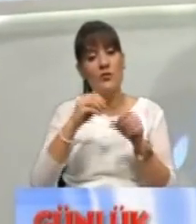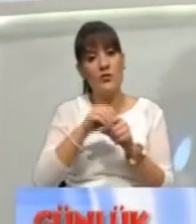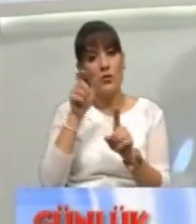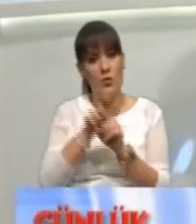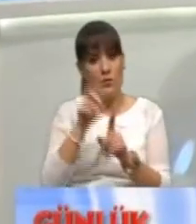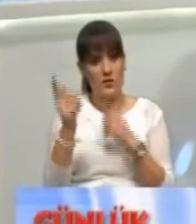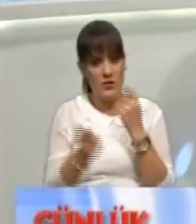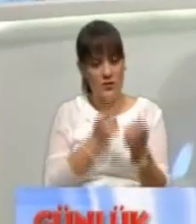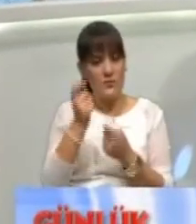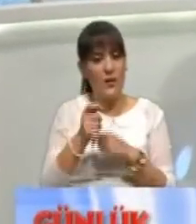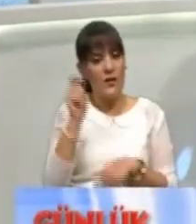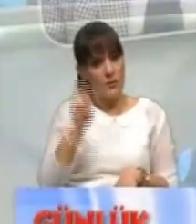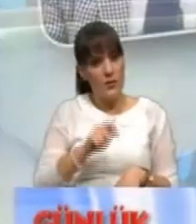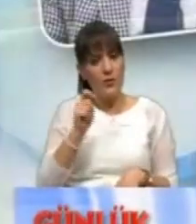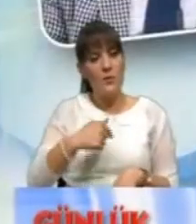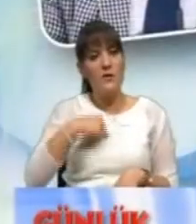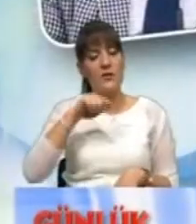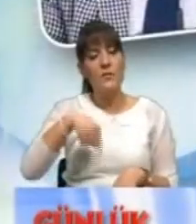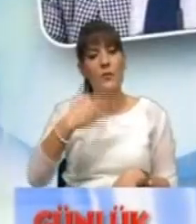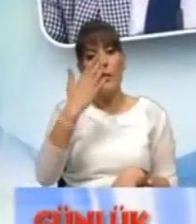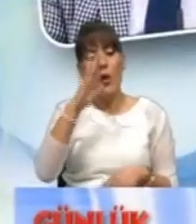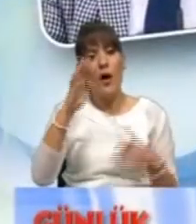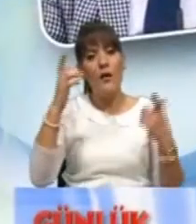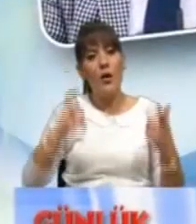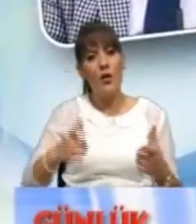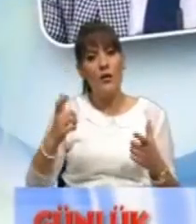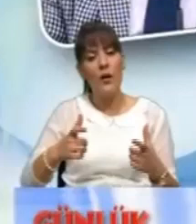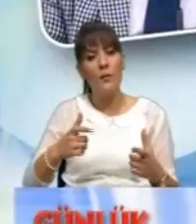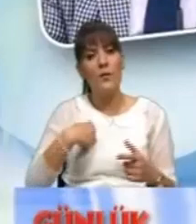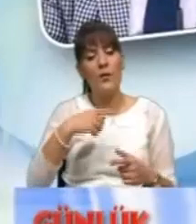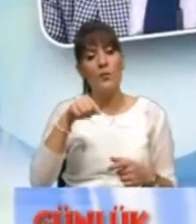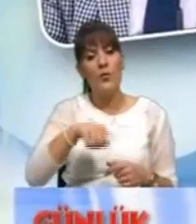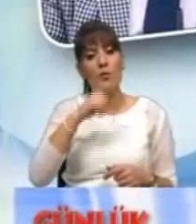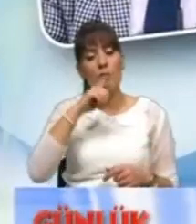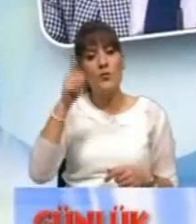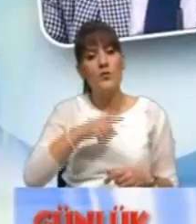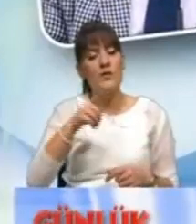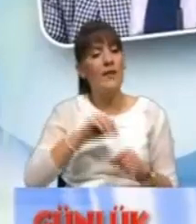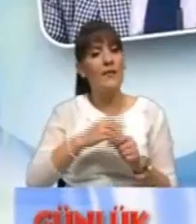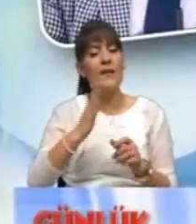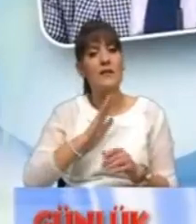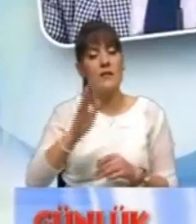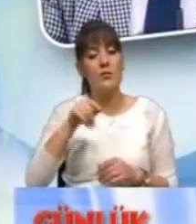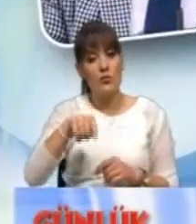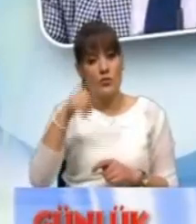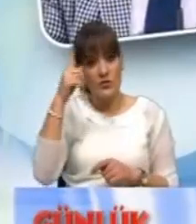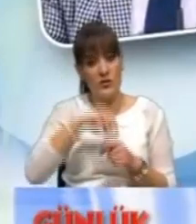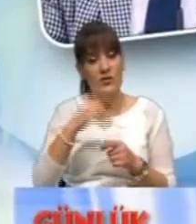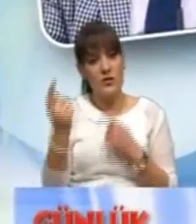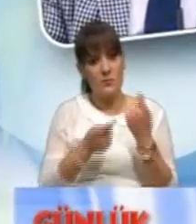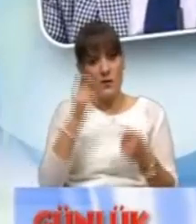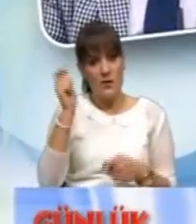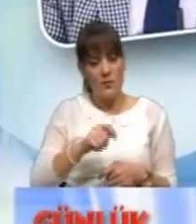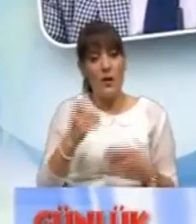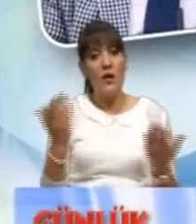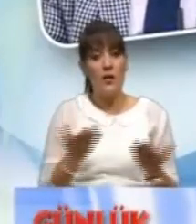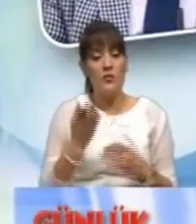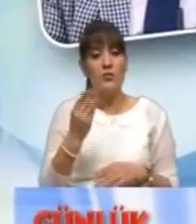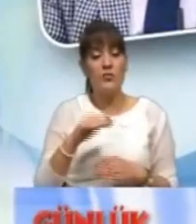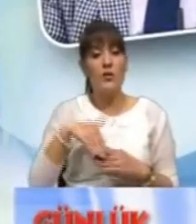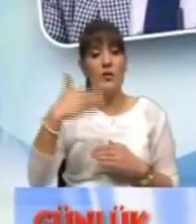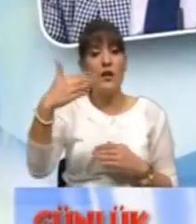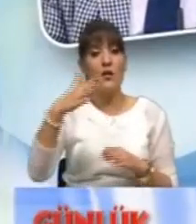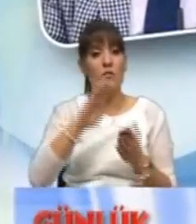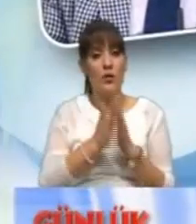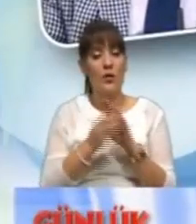koruma çalışmaları yapılıyor. Biz şu an doğal ortamda bu yüzdeler nasıl gidiyor, bunun üzerine çalışmalar yapıyoruz. Ancak çok